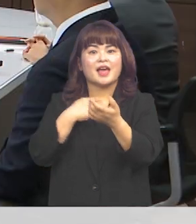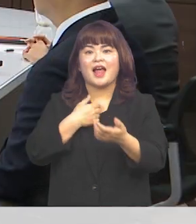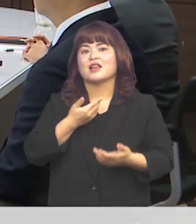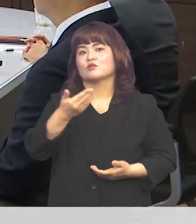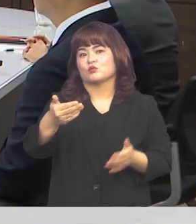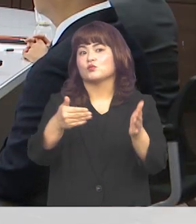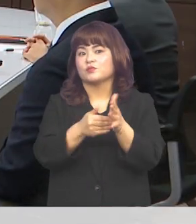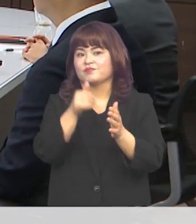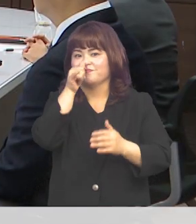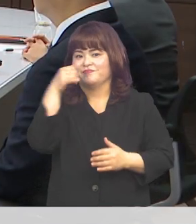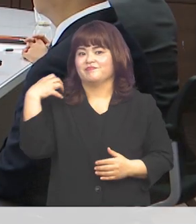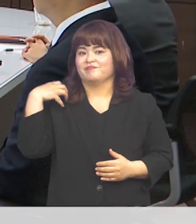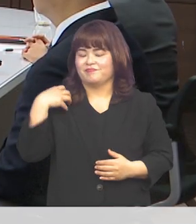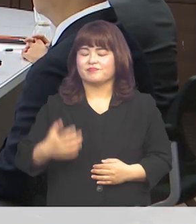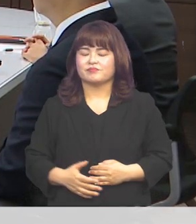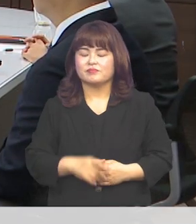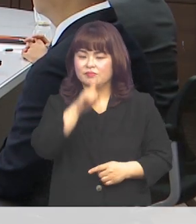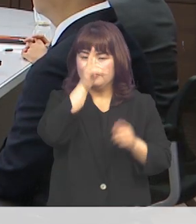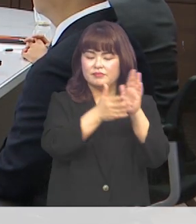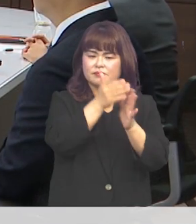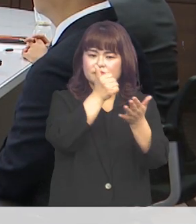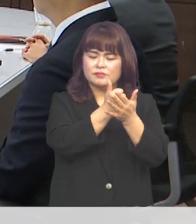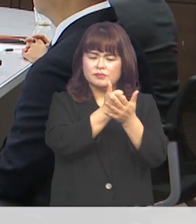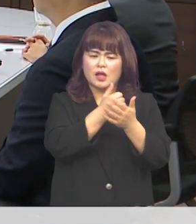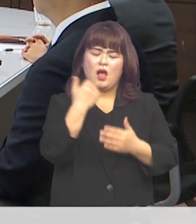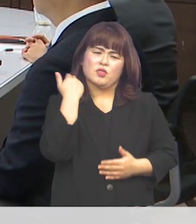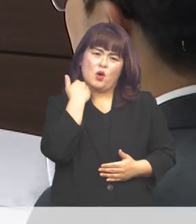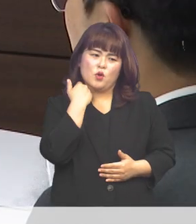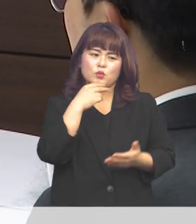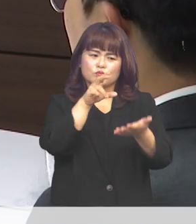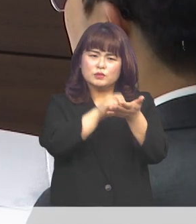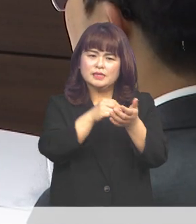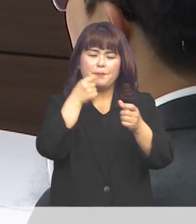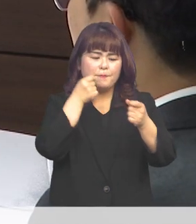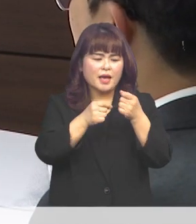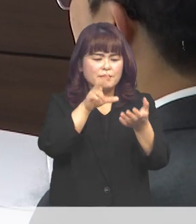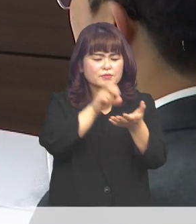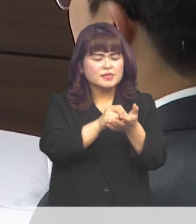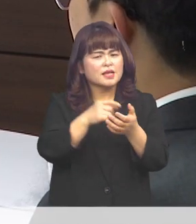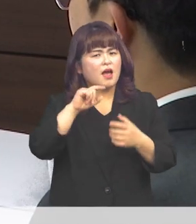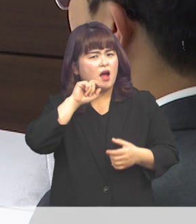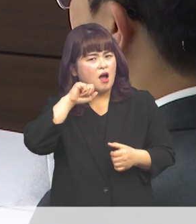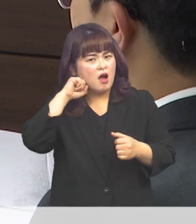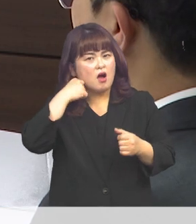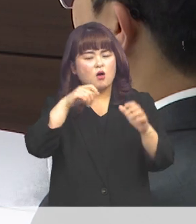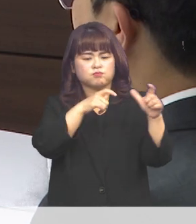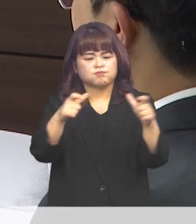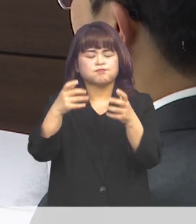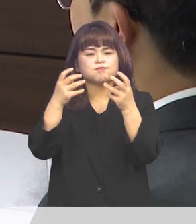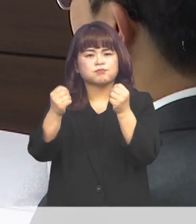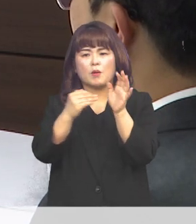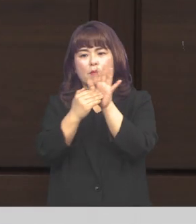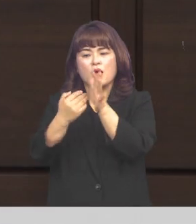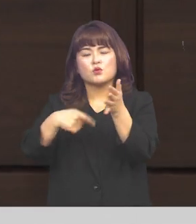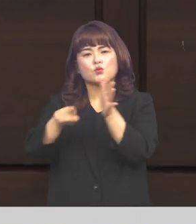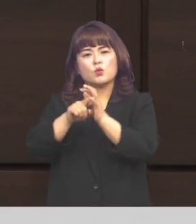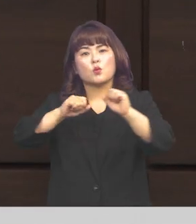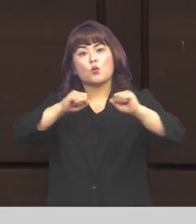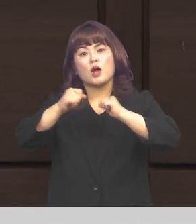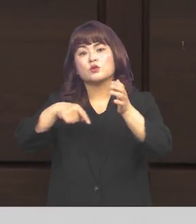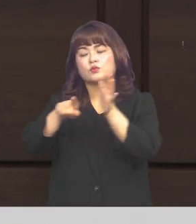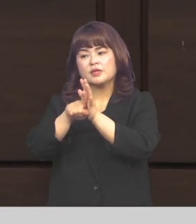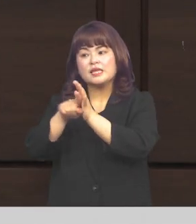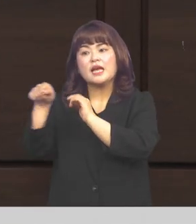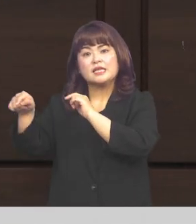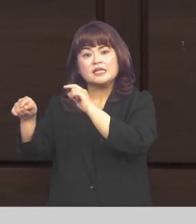알려줍니다. 이상일 시장은 최근 전세 사기 등으로 청년들이 아픔과 좌절을 겪는데 이를 예방하기 위한